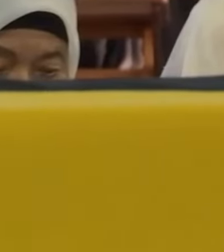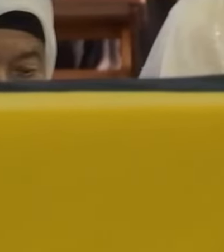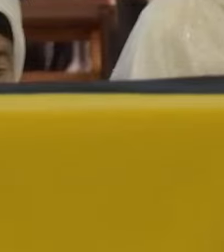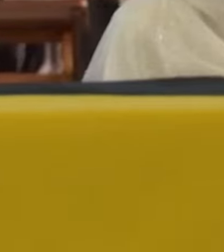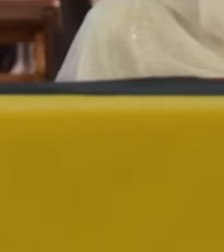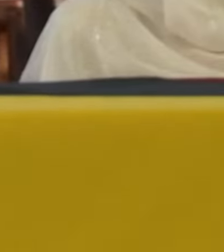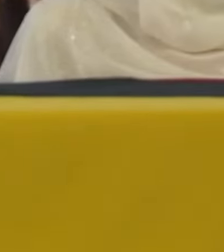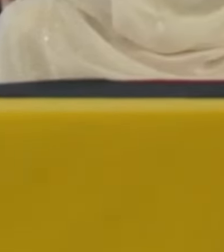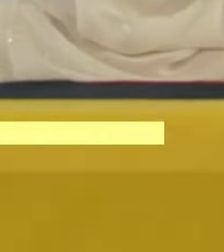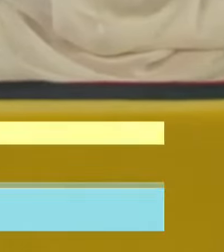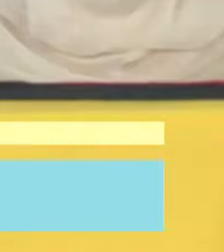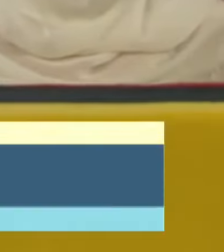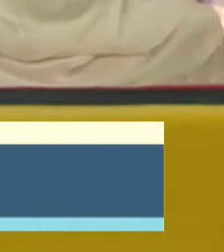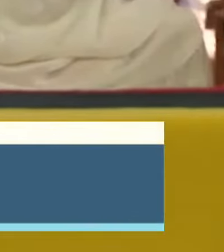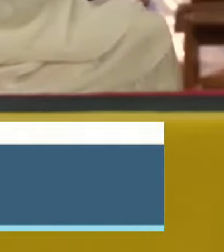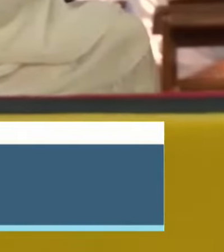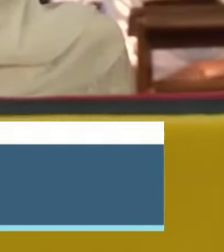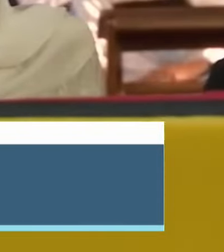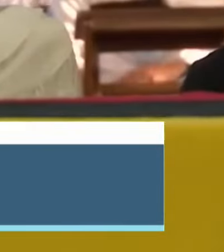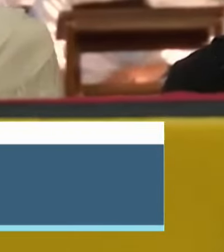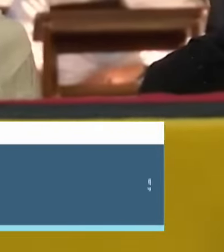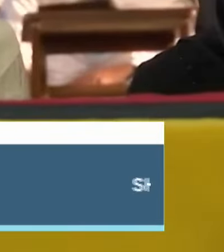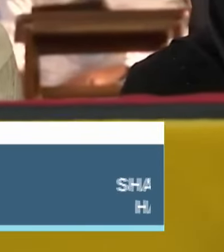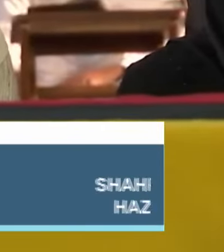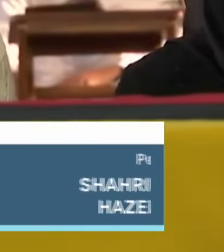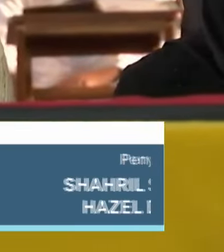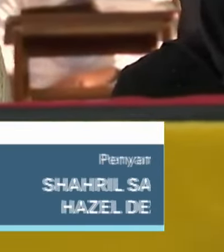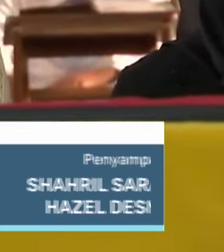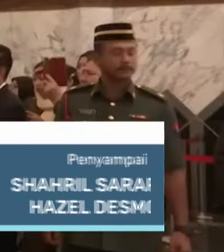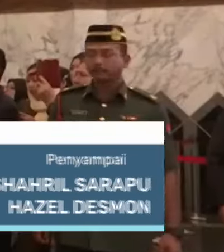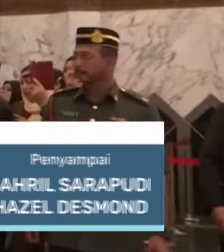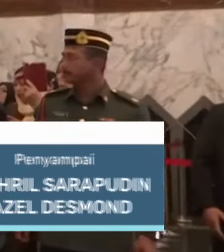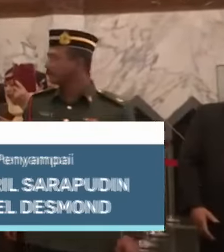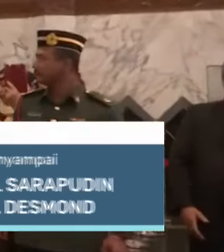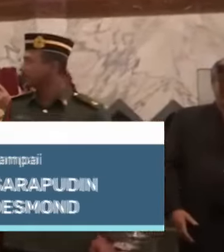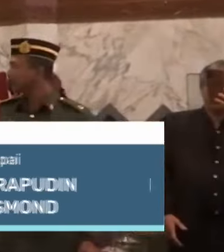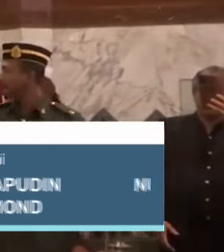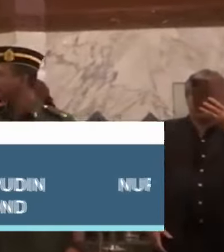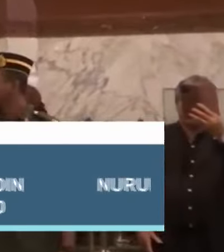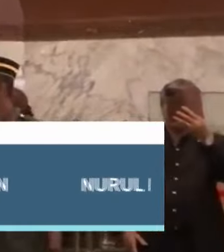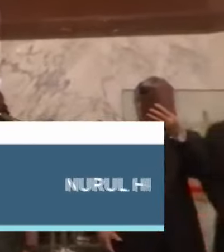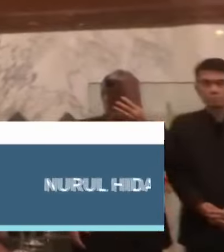الدين إياك نعبد وإياك